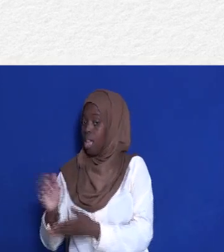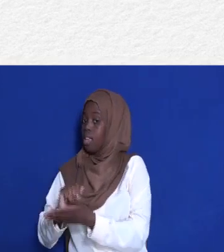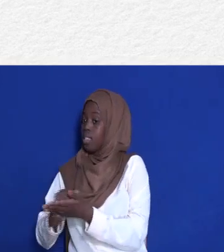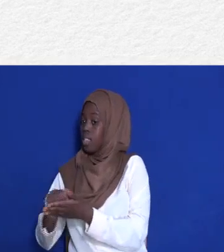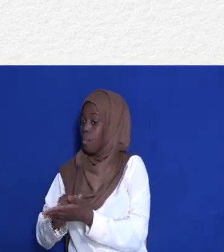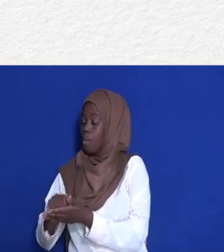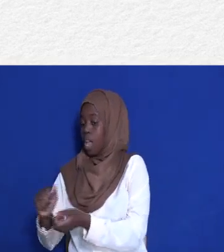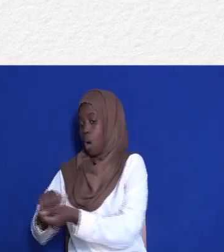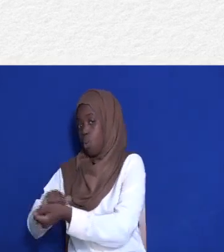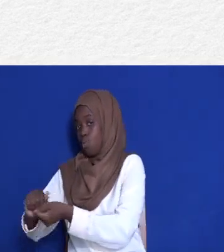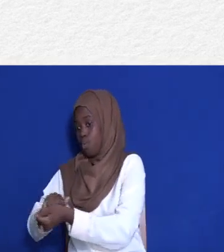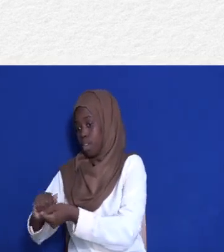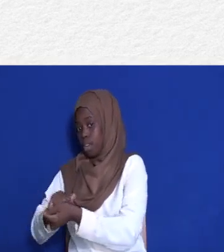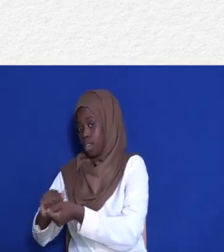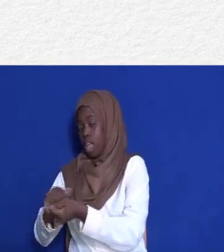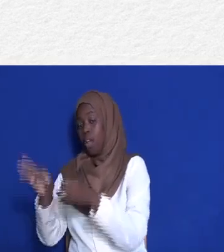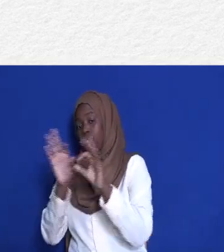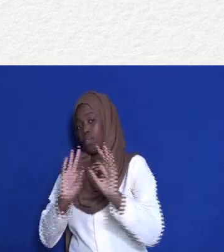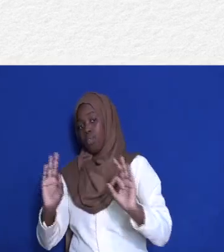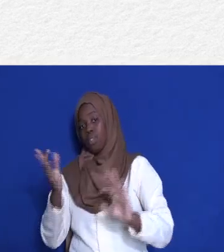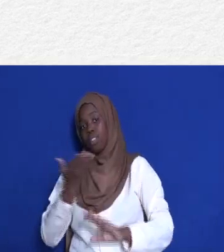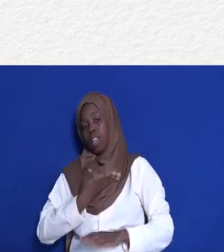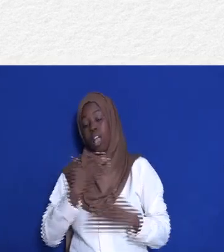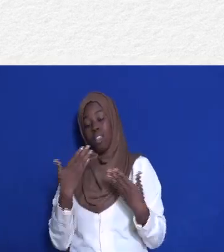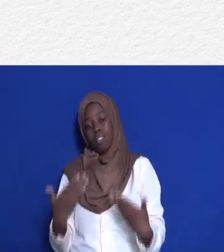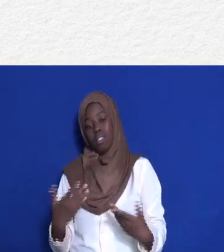ya kufulia, vizuri sana.